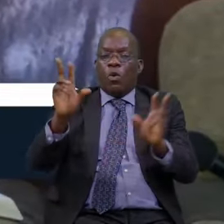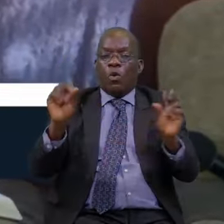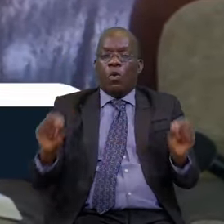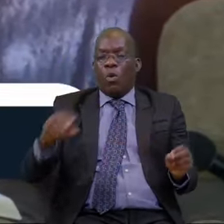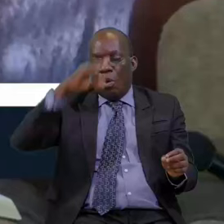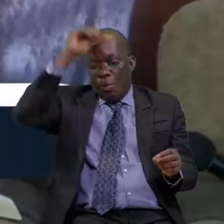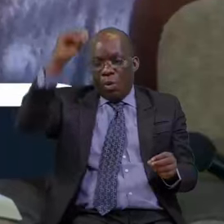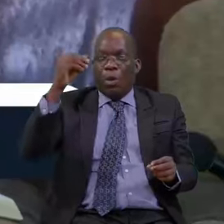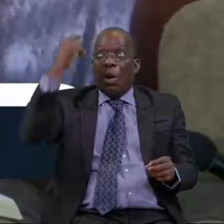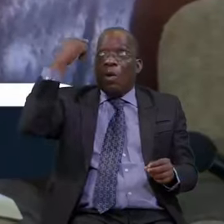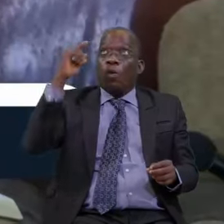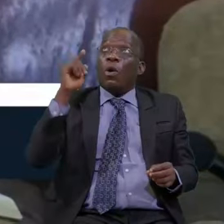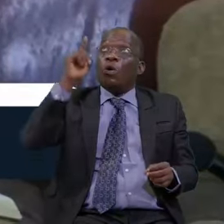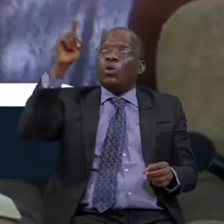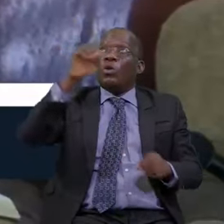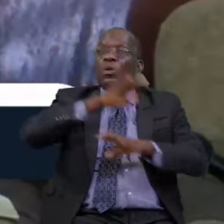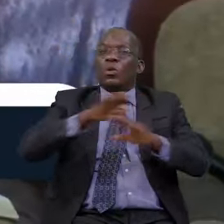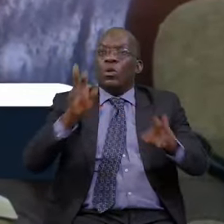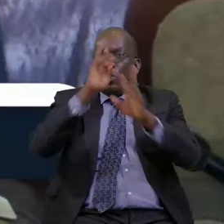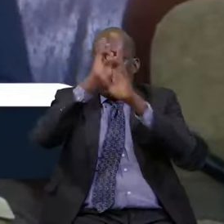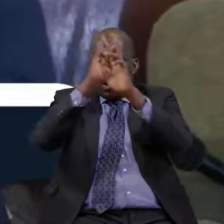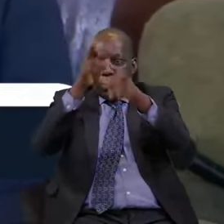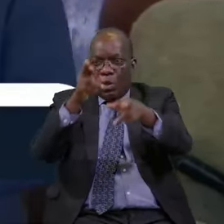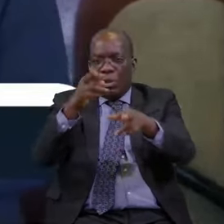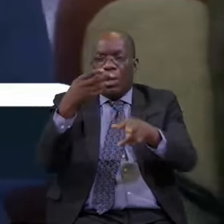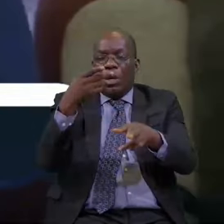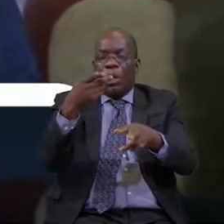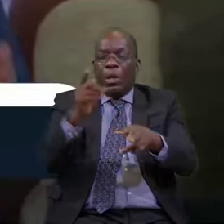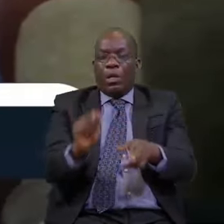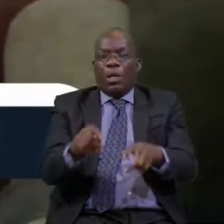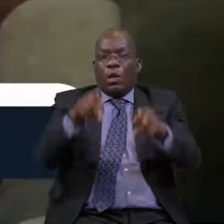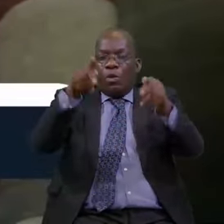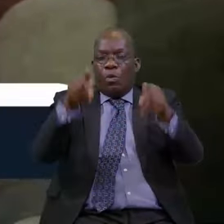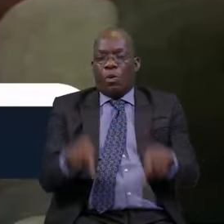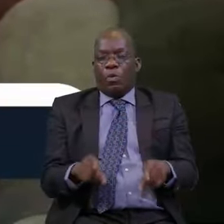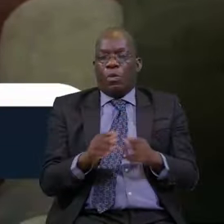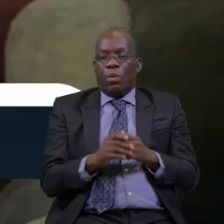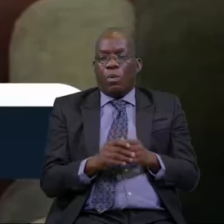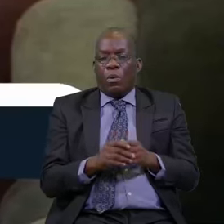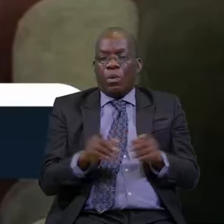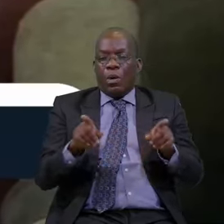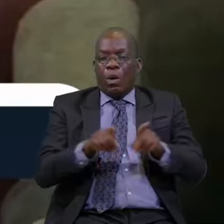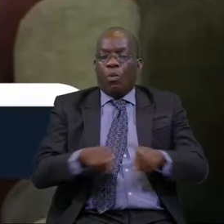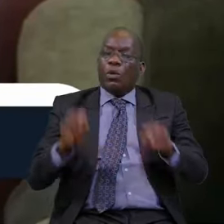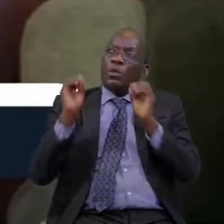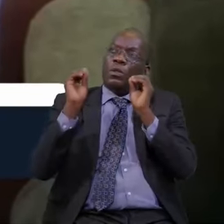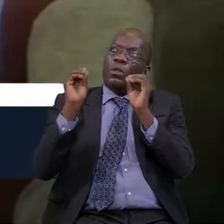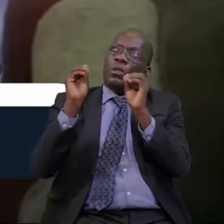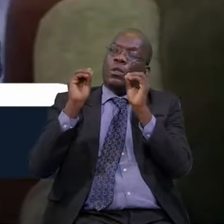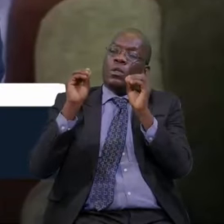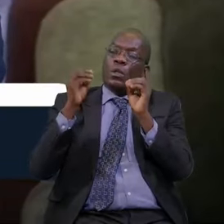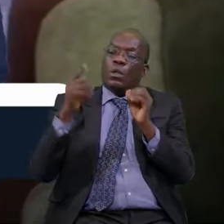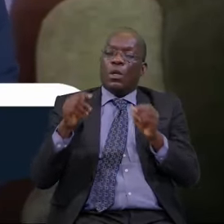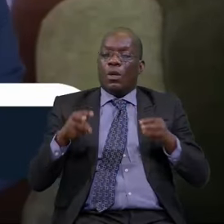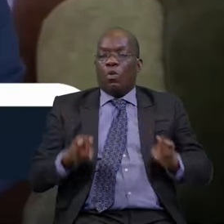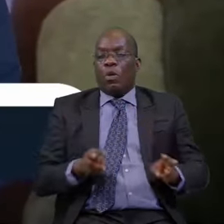personne, car tu ne regardes pas à l'apparence des hommes et tu enseignes la